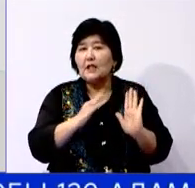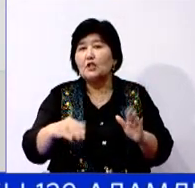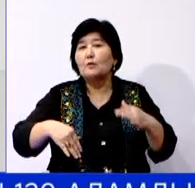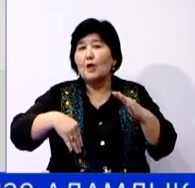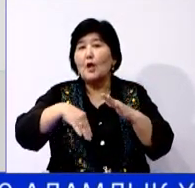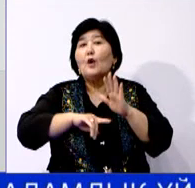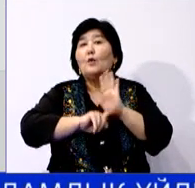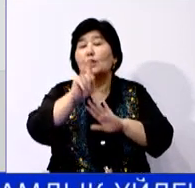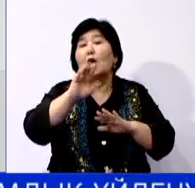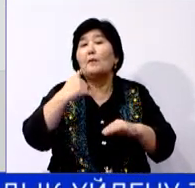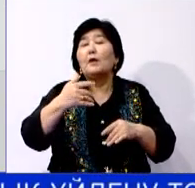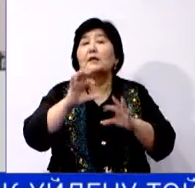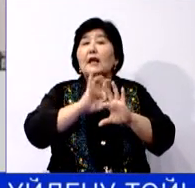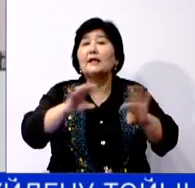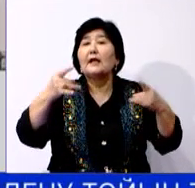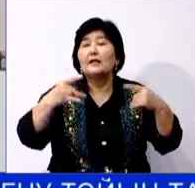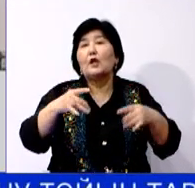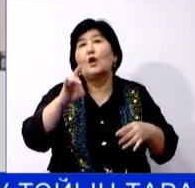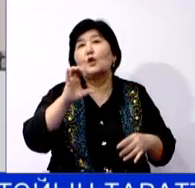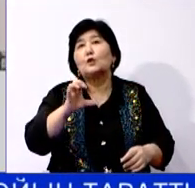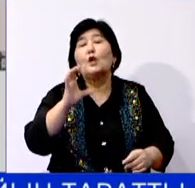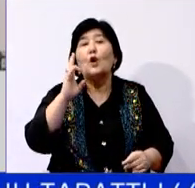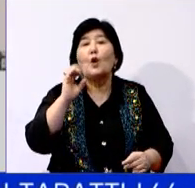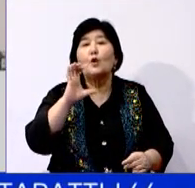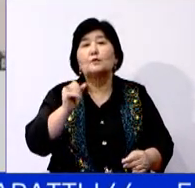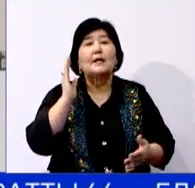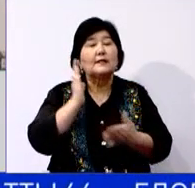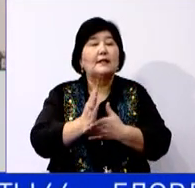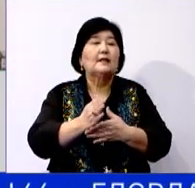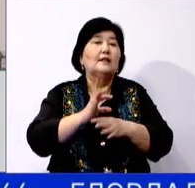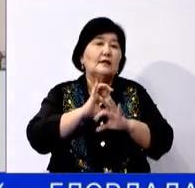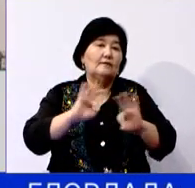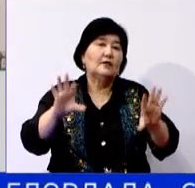Байқоңырдан берілген трансляция Роскосмос сайтында тікелей эфирде жүргізілді.